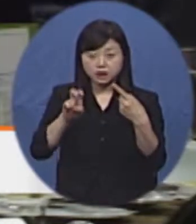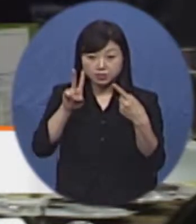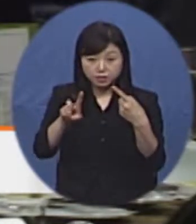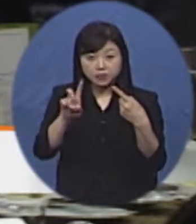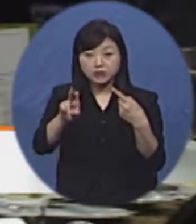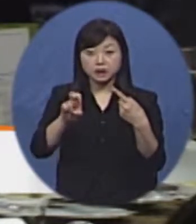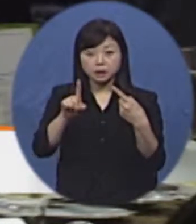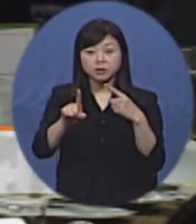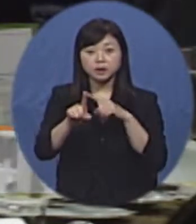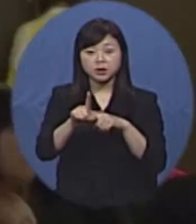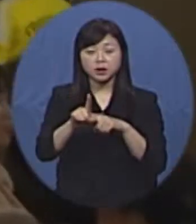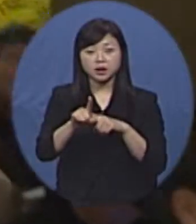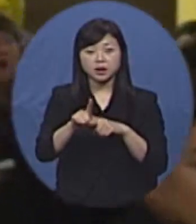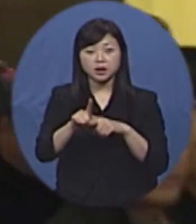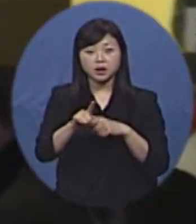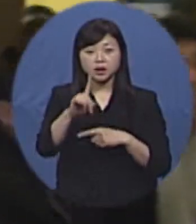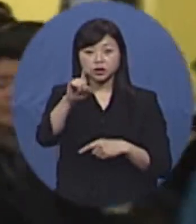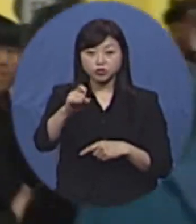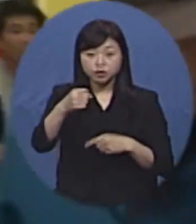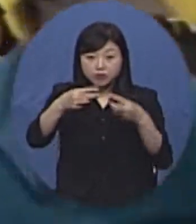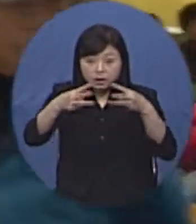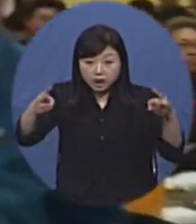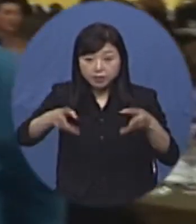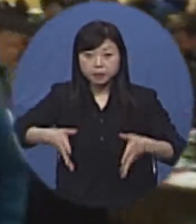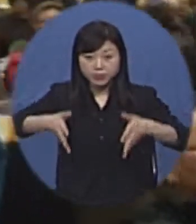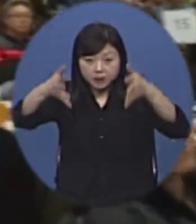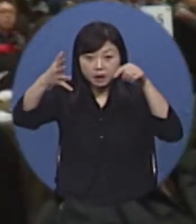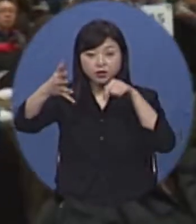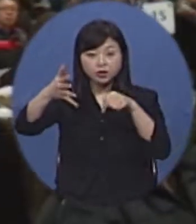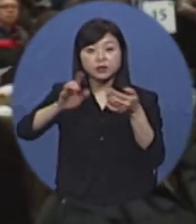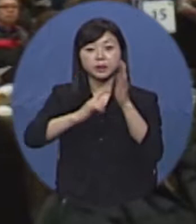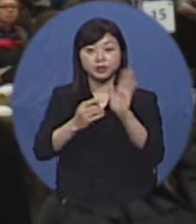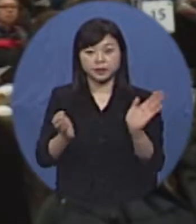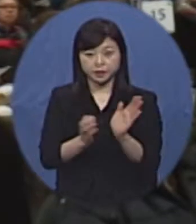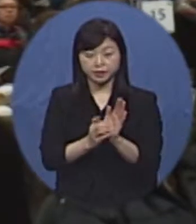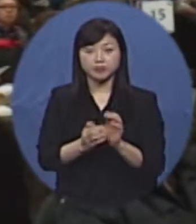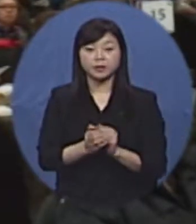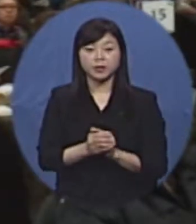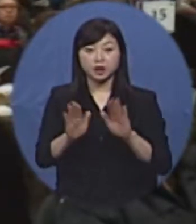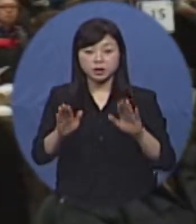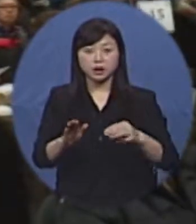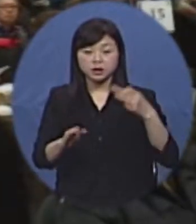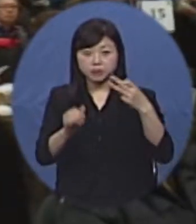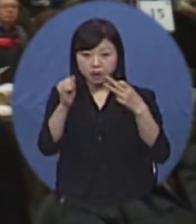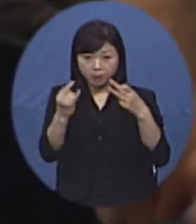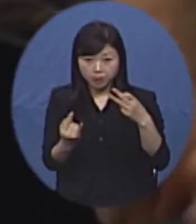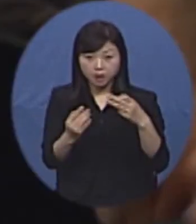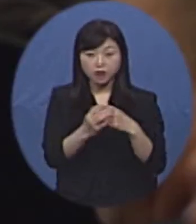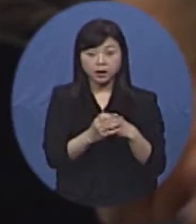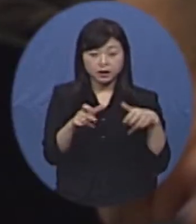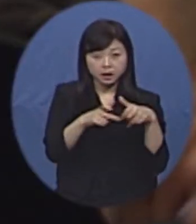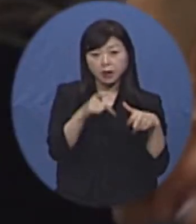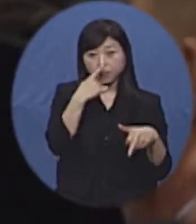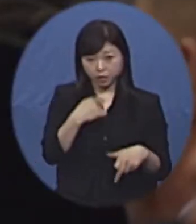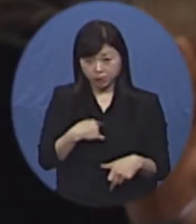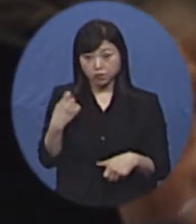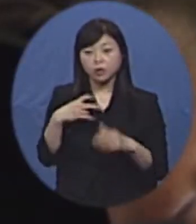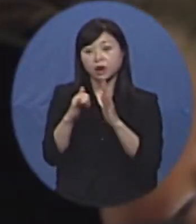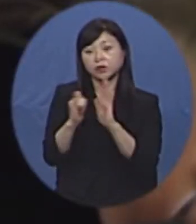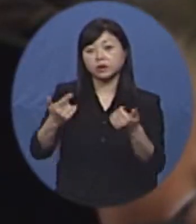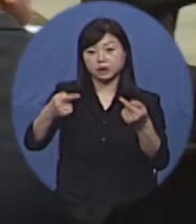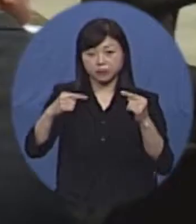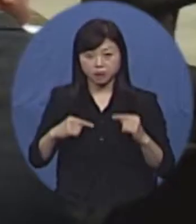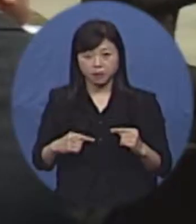볼룸홀에서 열렸습니다. 올해로 13회째를 맞은 이번 행사는 교통사고 장애인 당사자와 그 가족들이 참석한